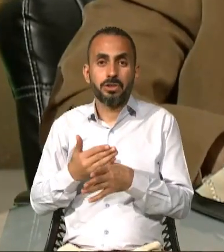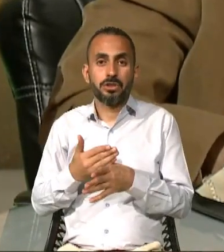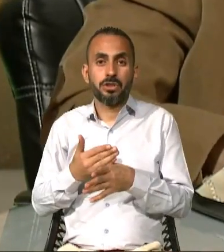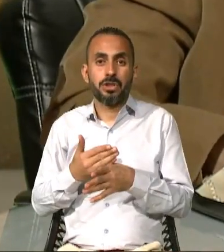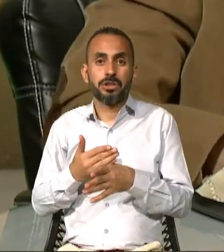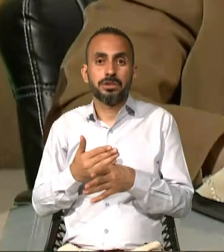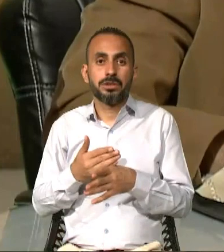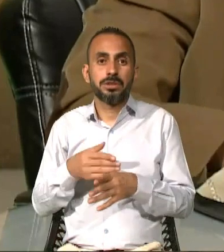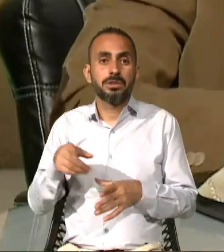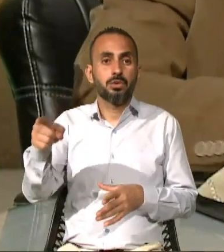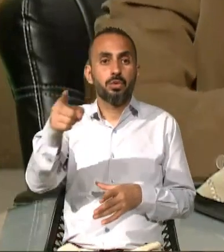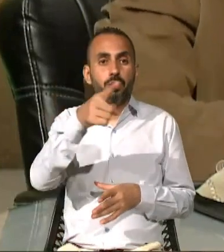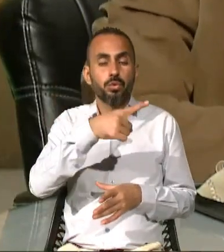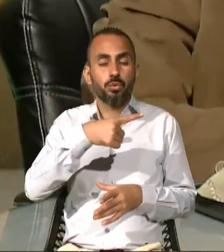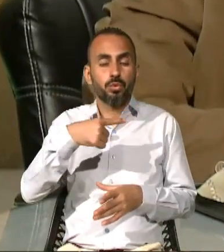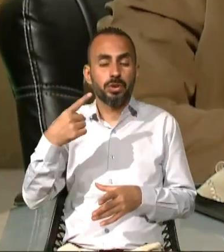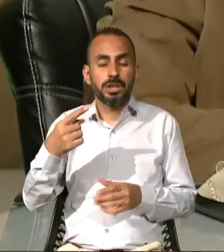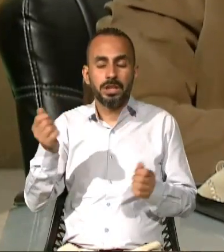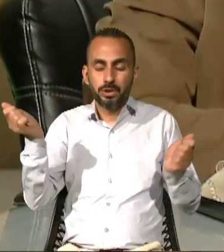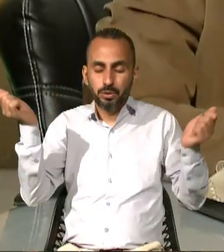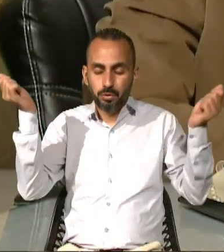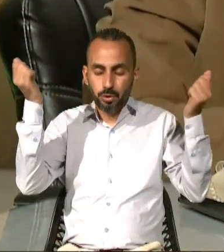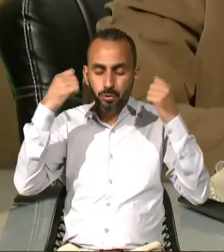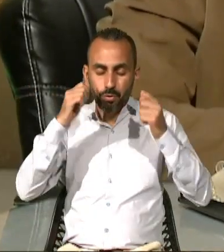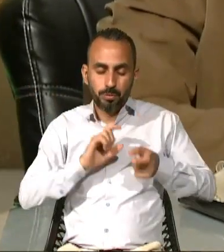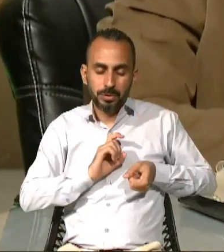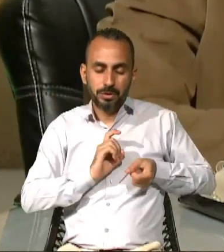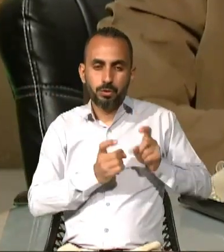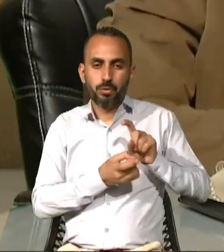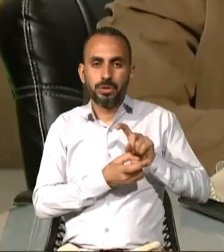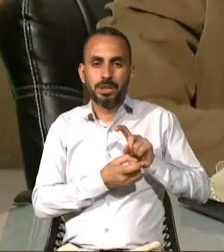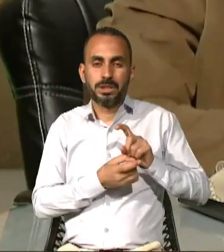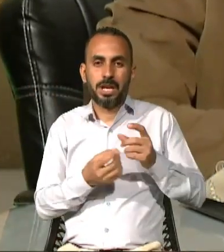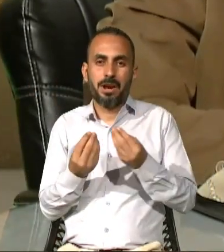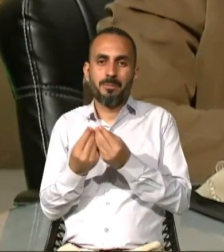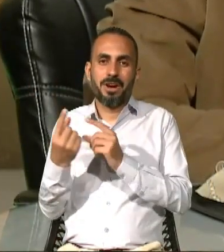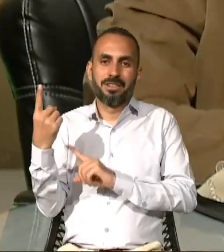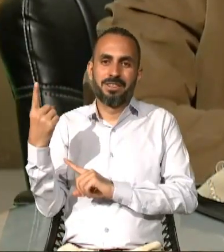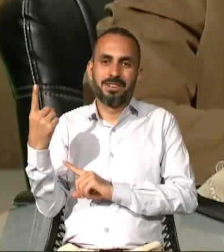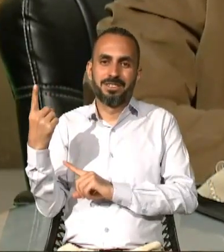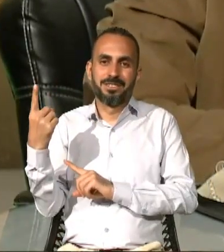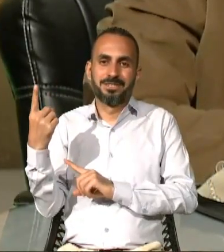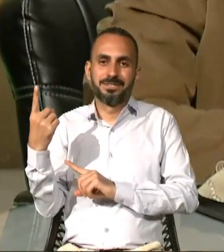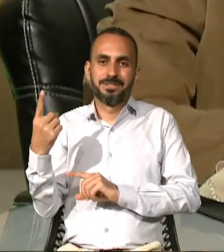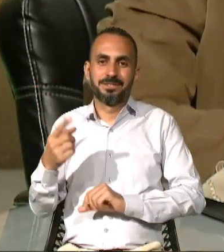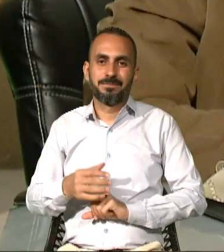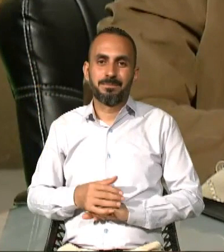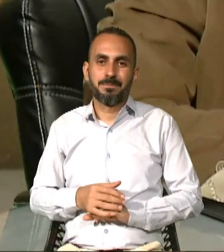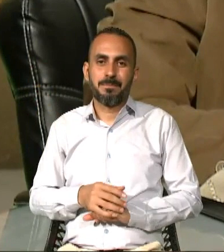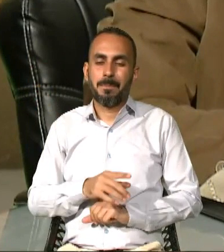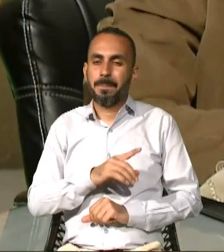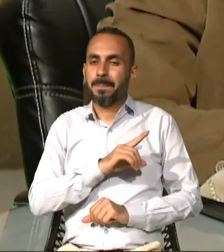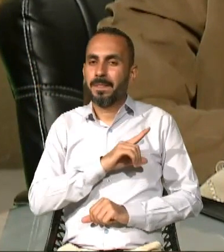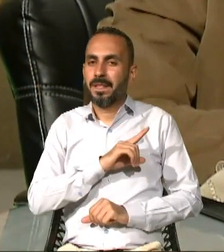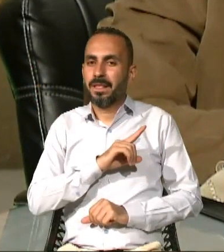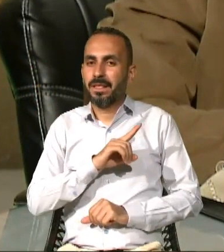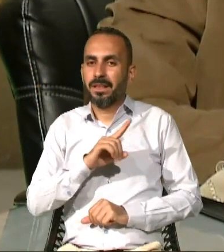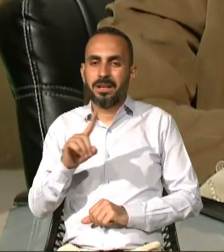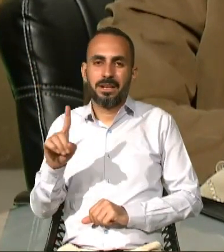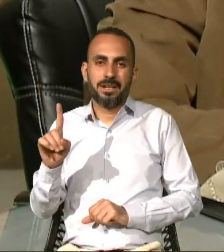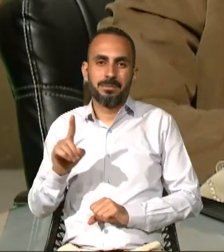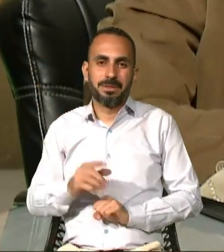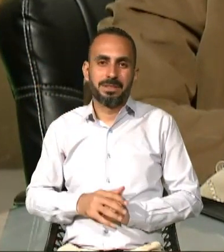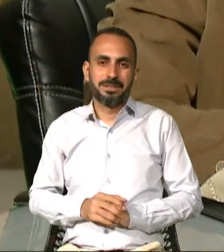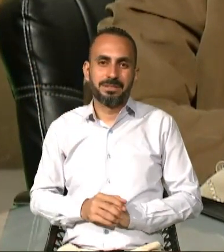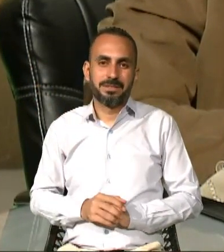يخلينا نتوب ونرجع. ومعلش يا سيد سمير، بشوف انا ان كان اسرائيل ولا ايطاليا ولا البلاد الاوروبيه كلها